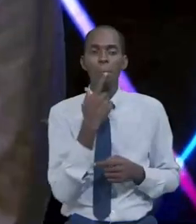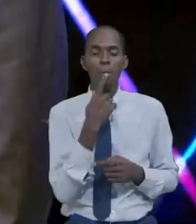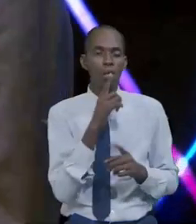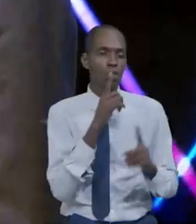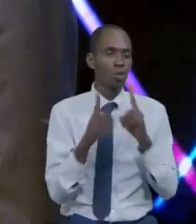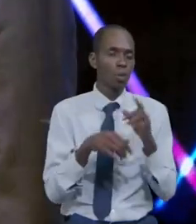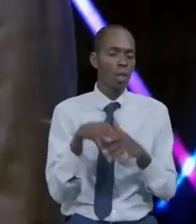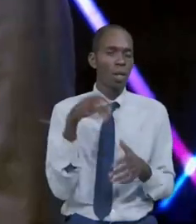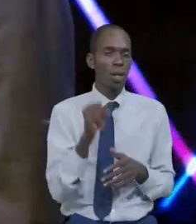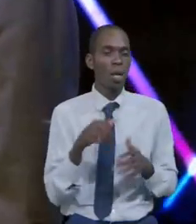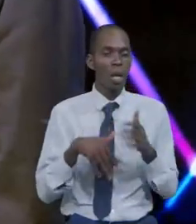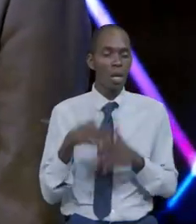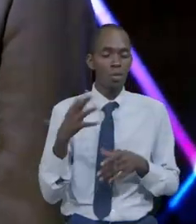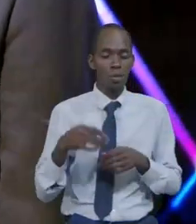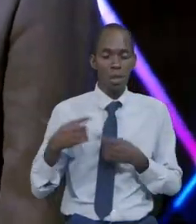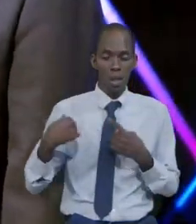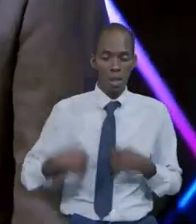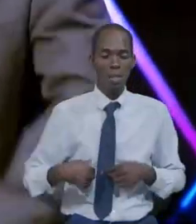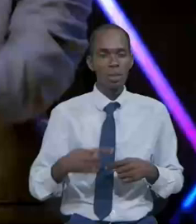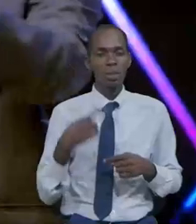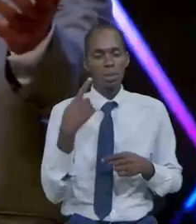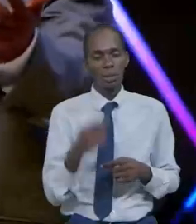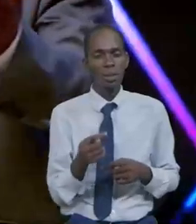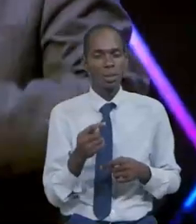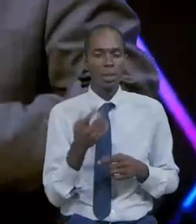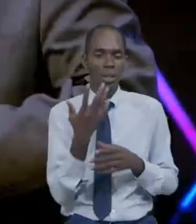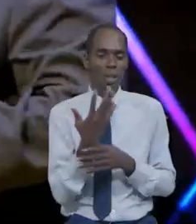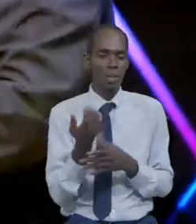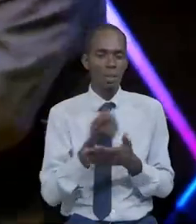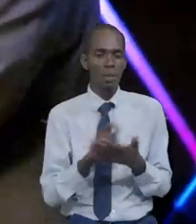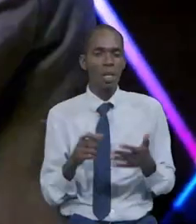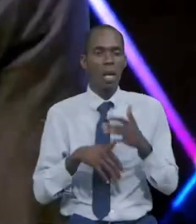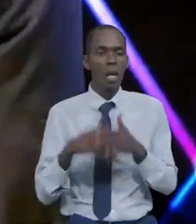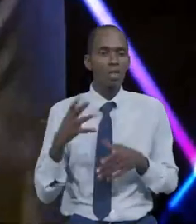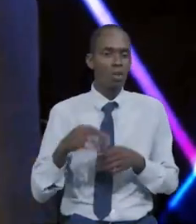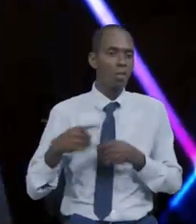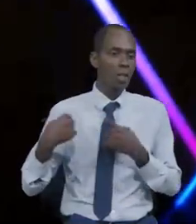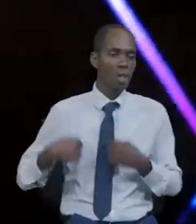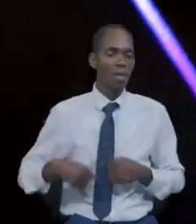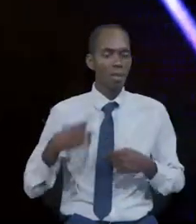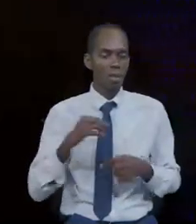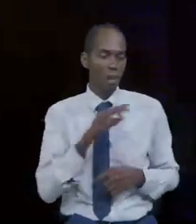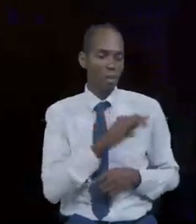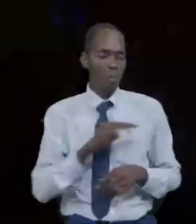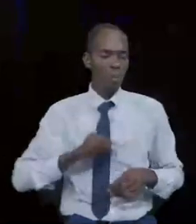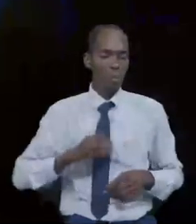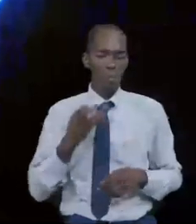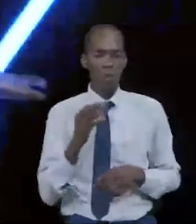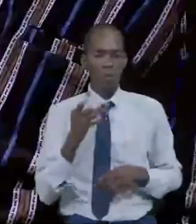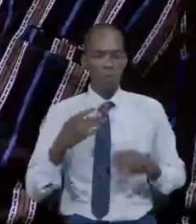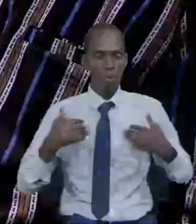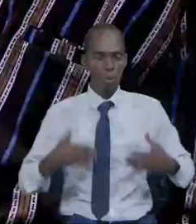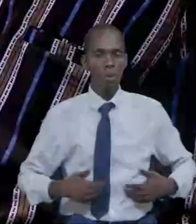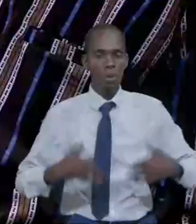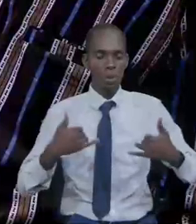de l'abondance du cœur que la bouche, que la main écrit. C'est de l'abondance du cœur que les membres du cœur,